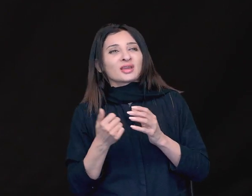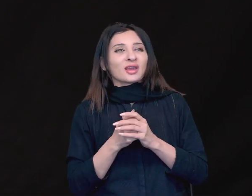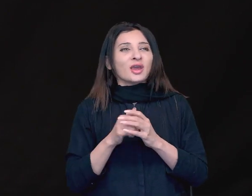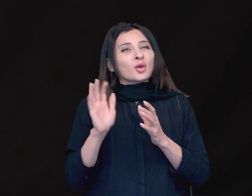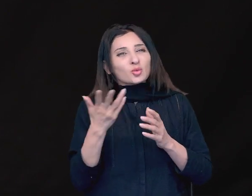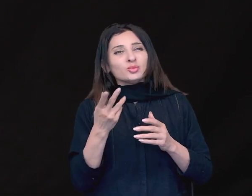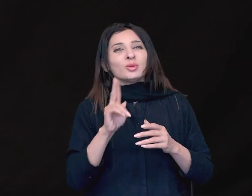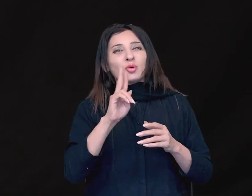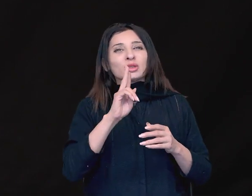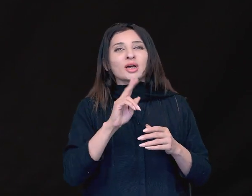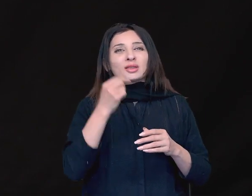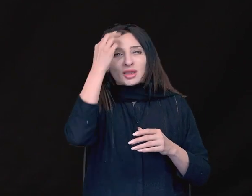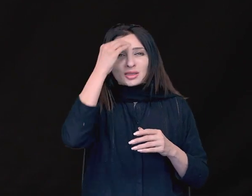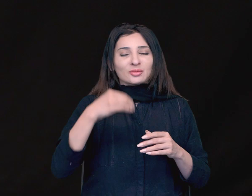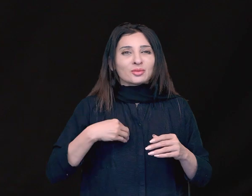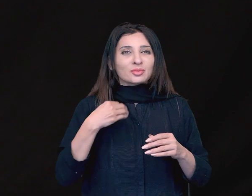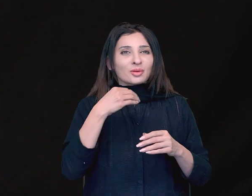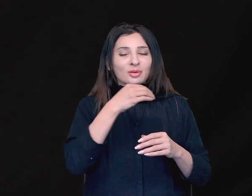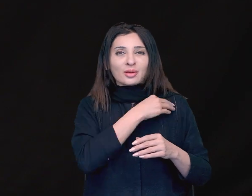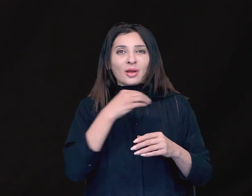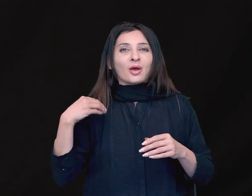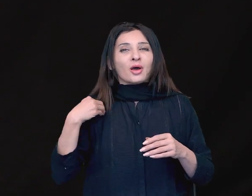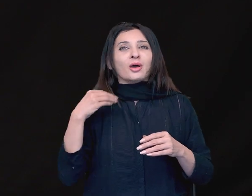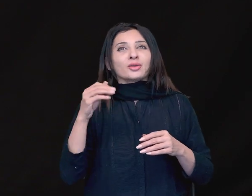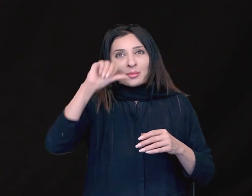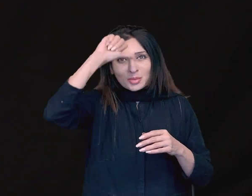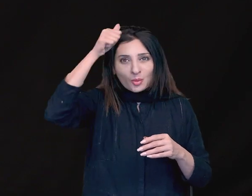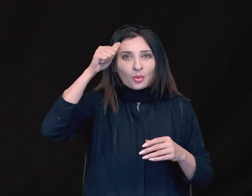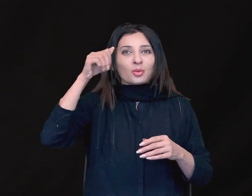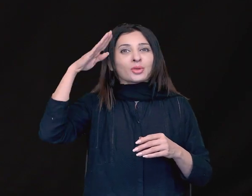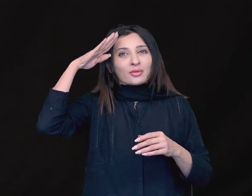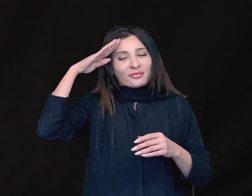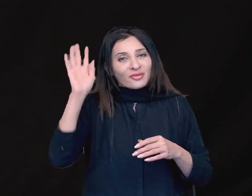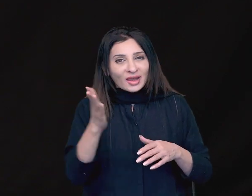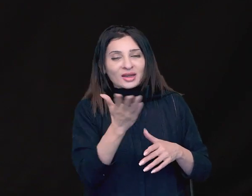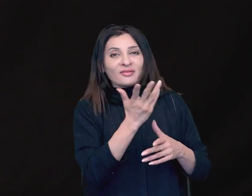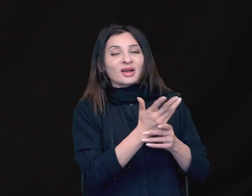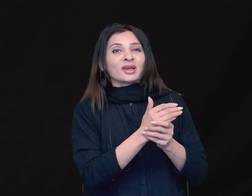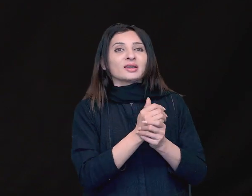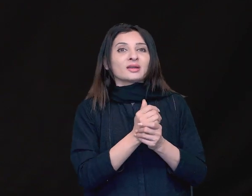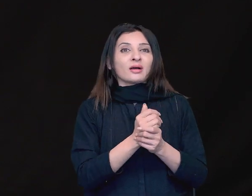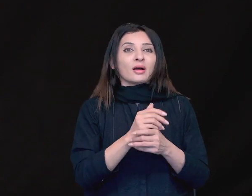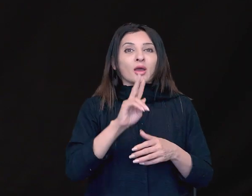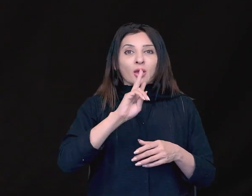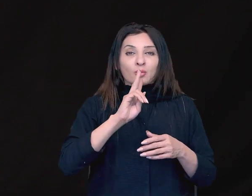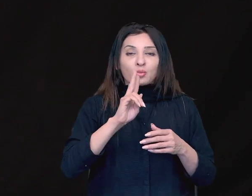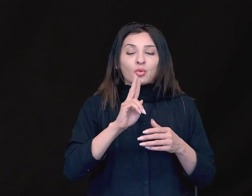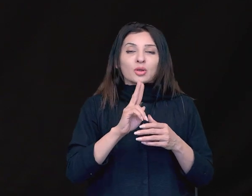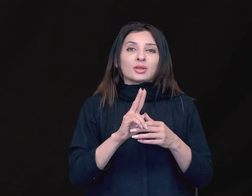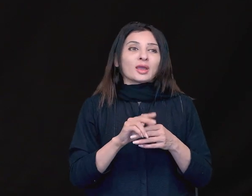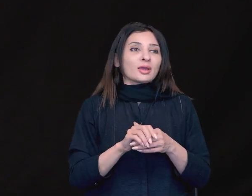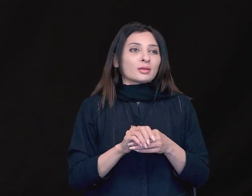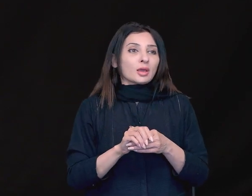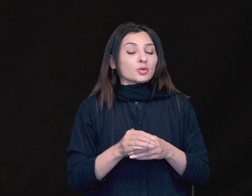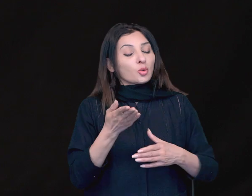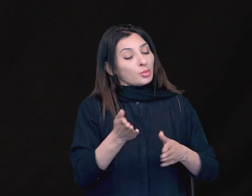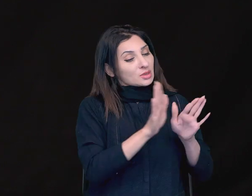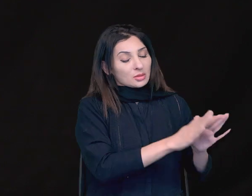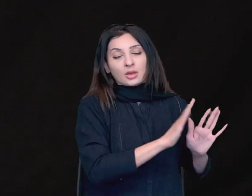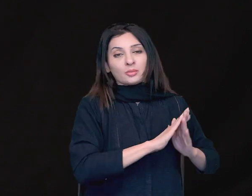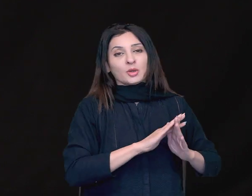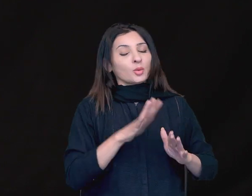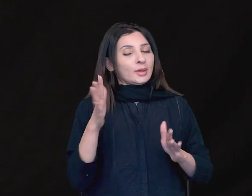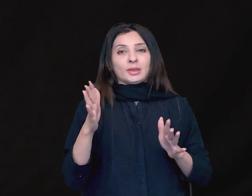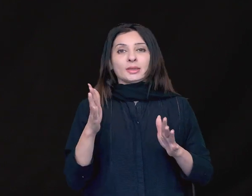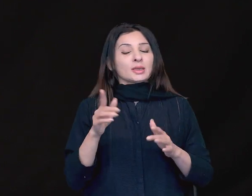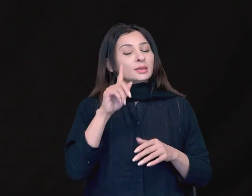करें, हर औरत के लिए उसका कमाया हुआ उसके लिए है। तो जब कुरान में है कि उसका कमाया हुआ उसके लिए है तो इसका मतलब है